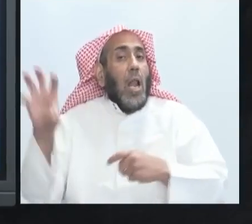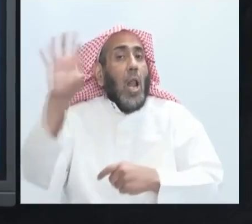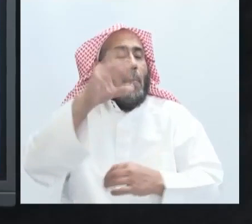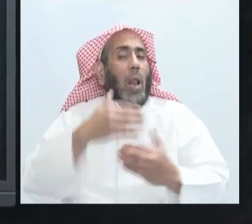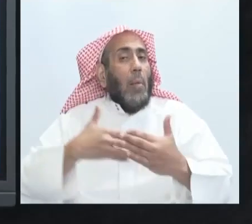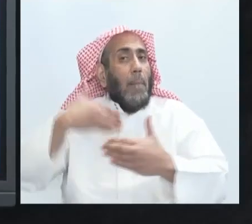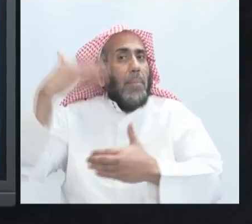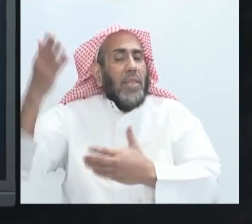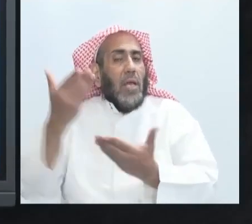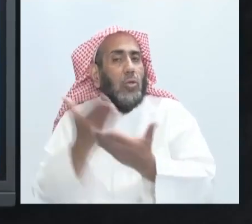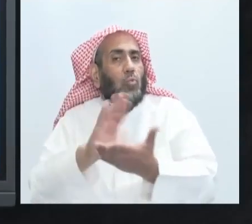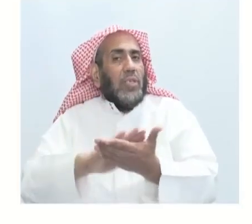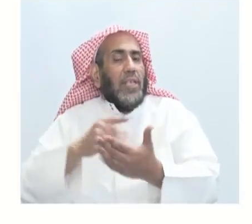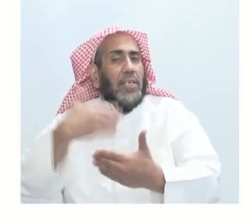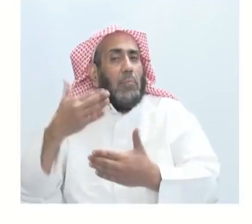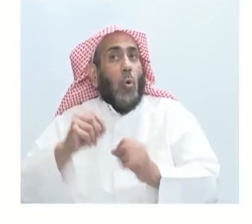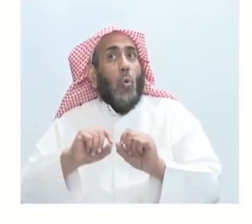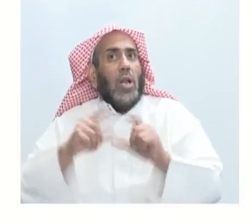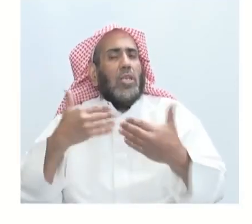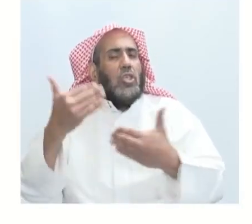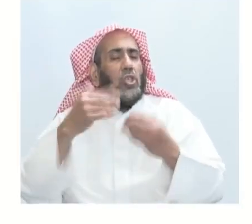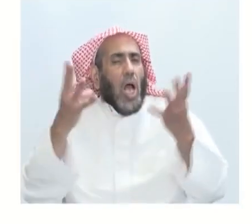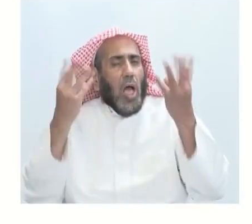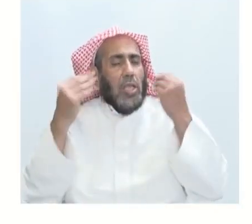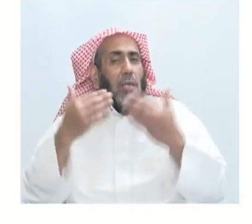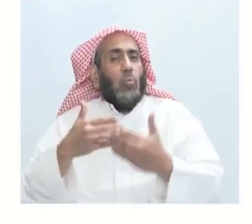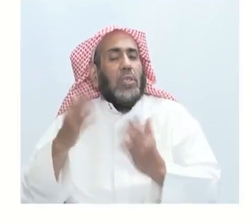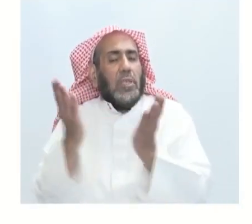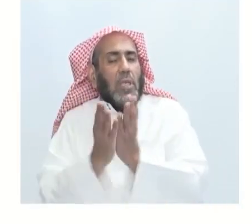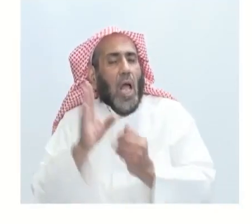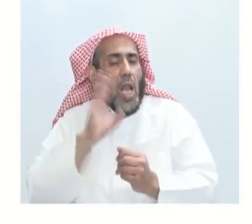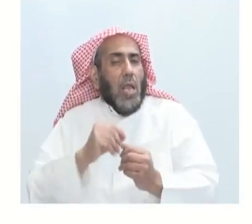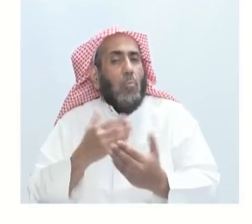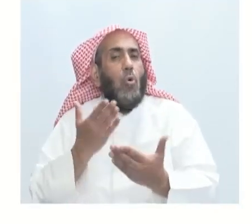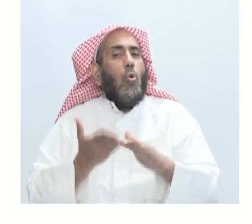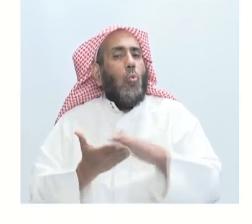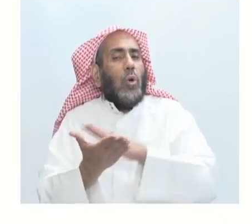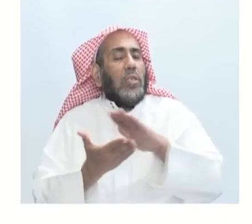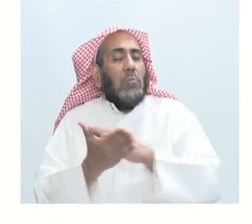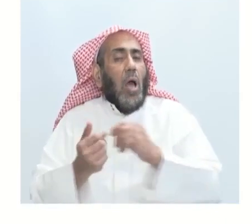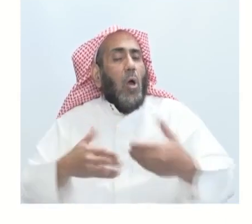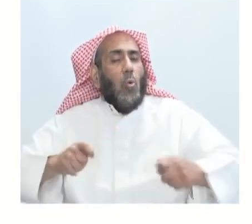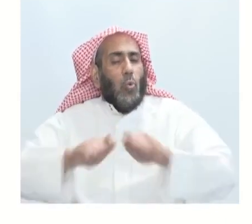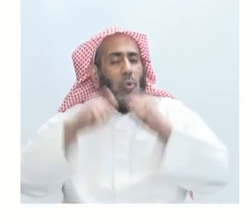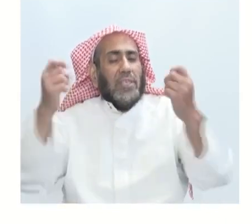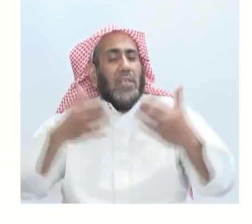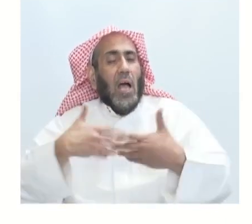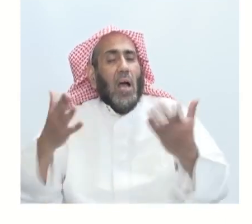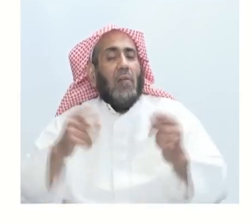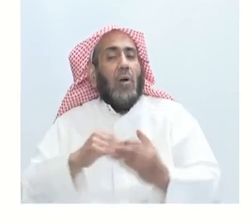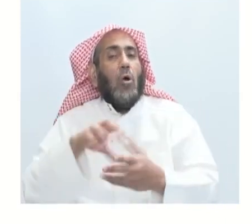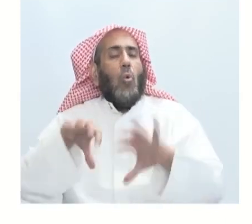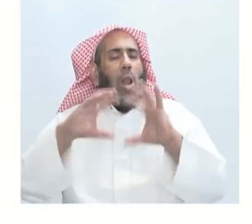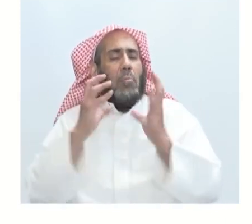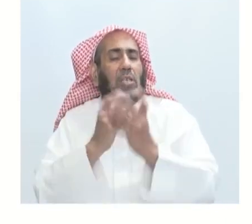البعثات والترجمه عن طريق البعثات والترجمه والاستشراق كذلك التعليم ايضا الطباعه والصحافه والمكتبات والمجامع